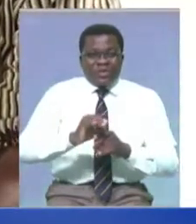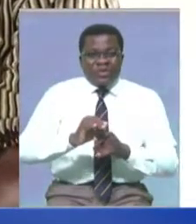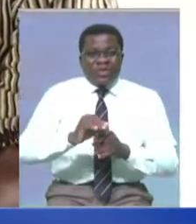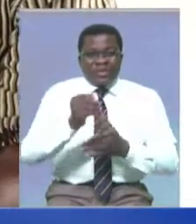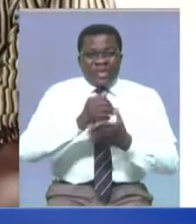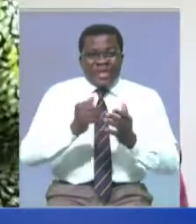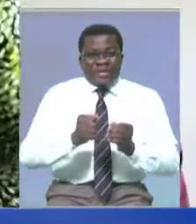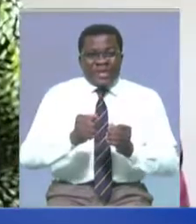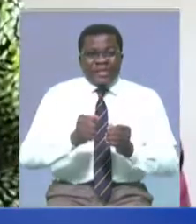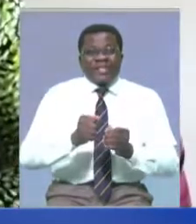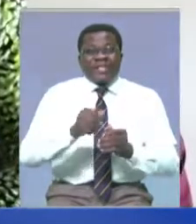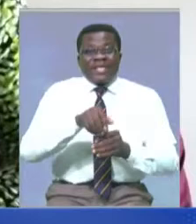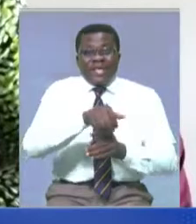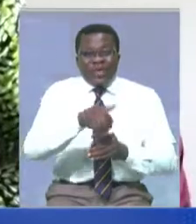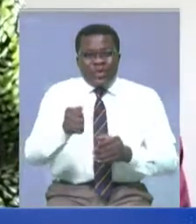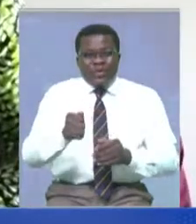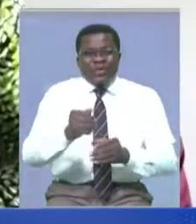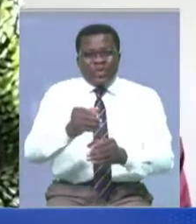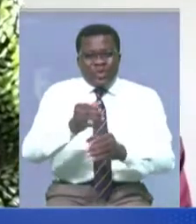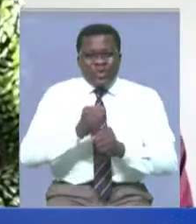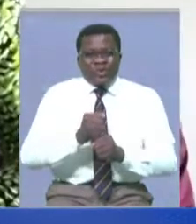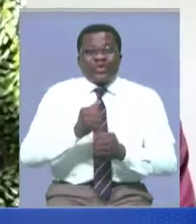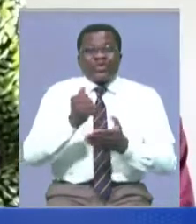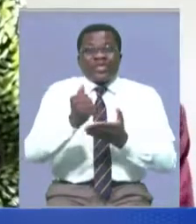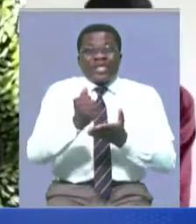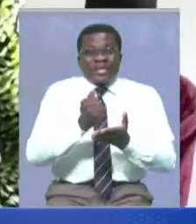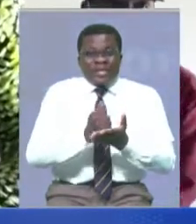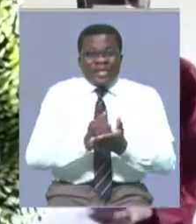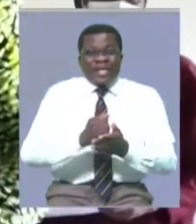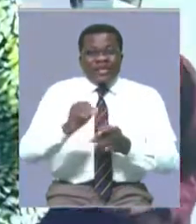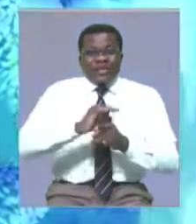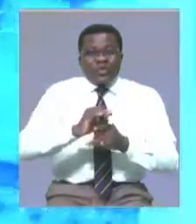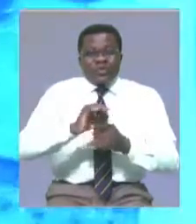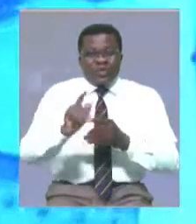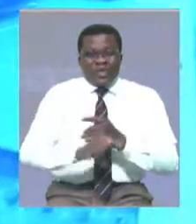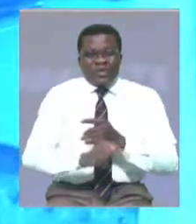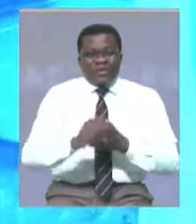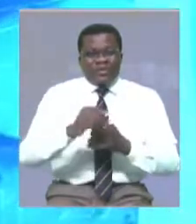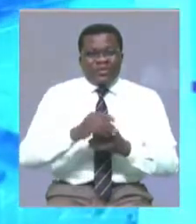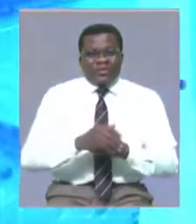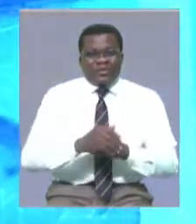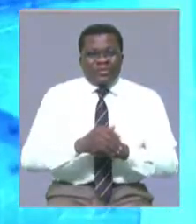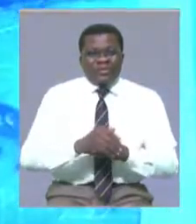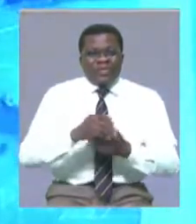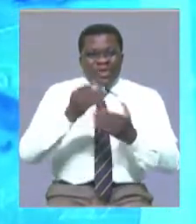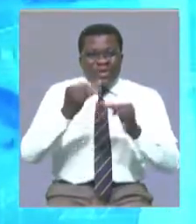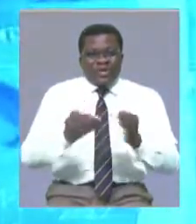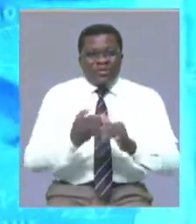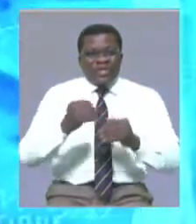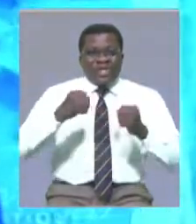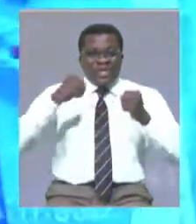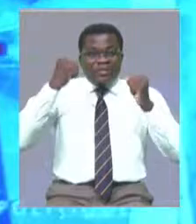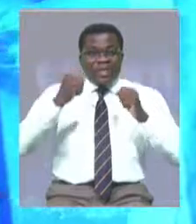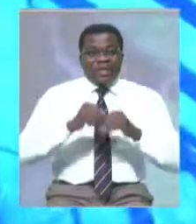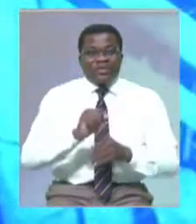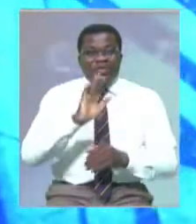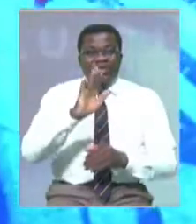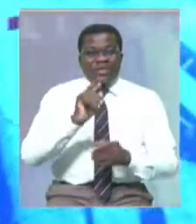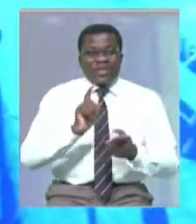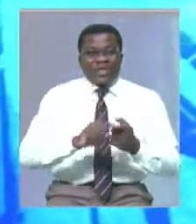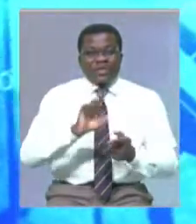les artistes et artisans ont reçu des attestations de formation. Et on finit par le sport. Du